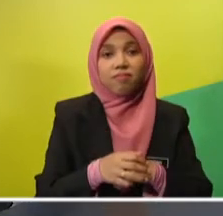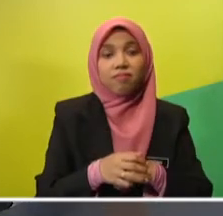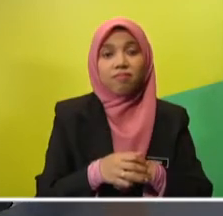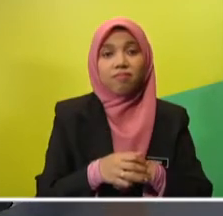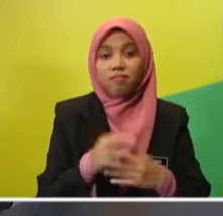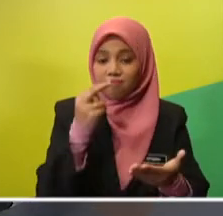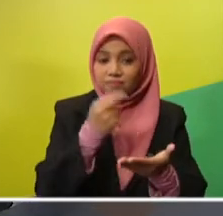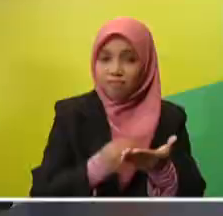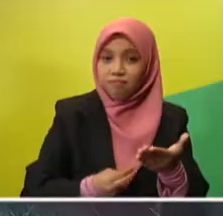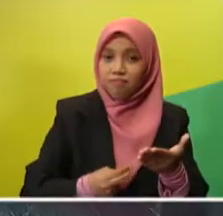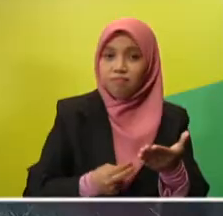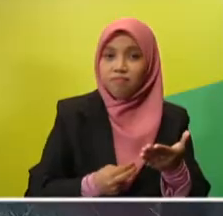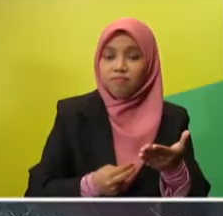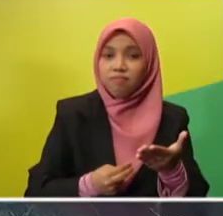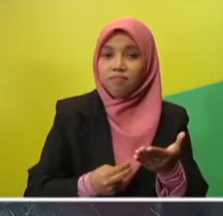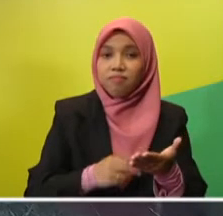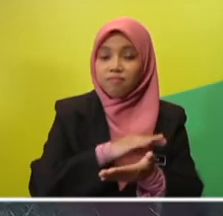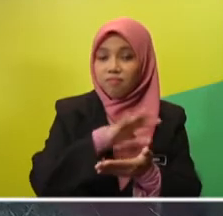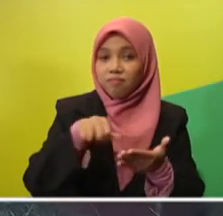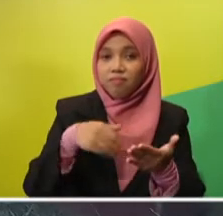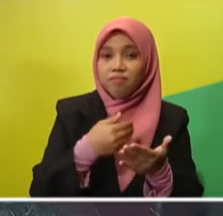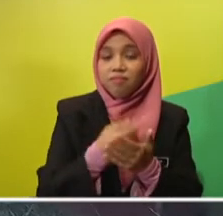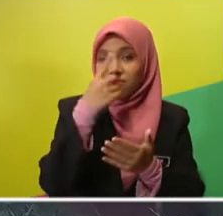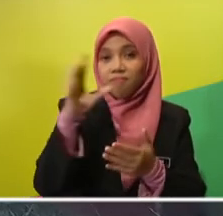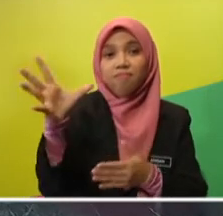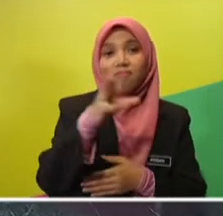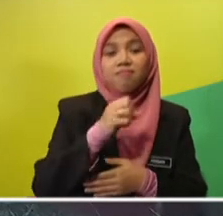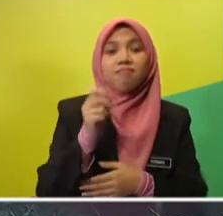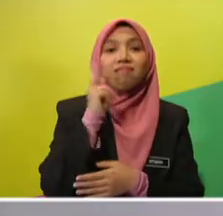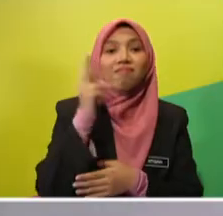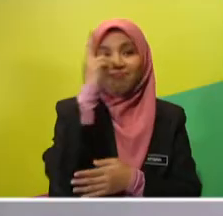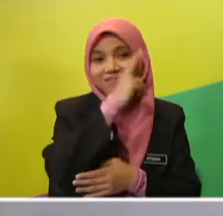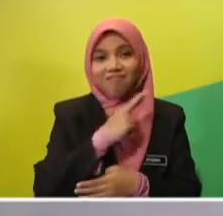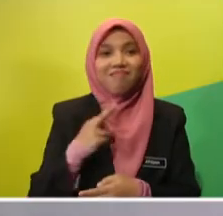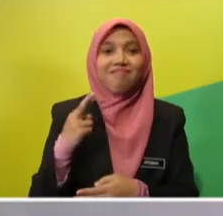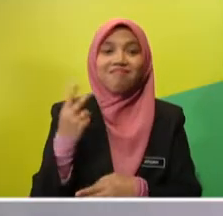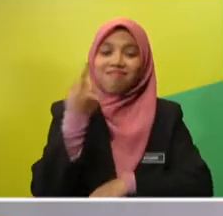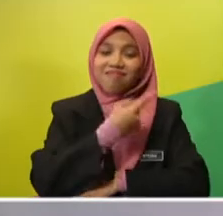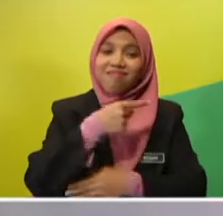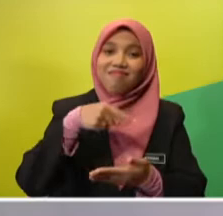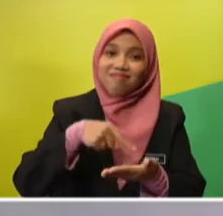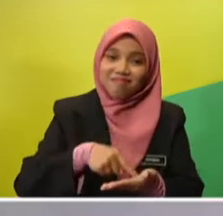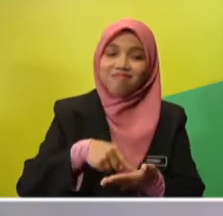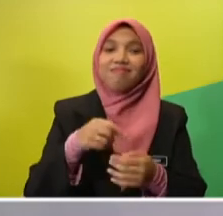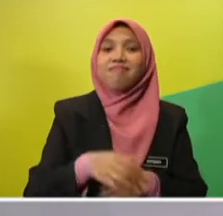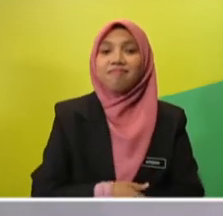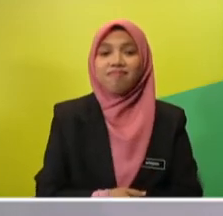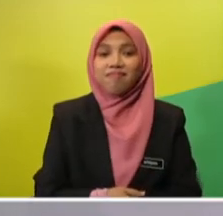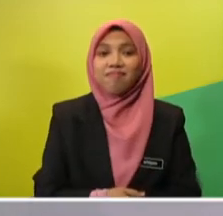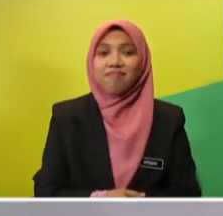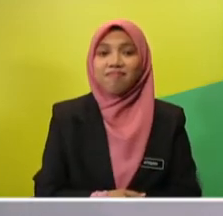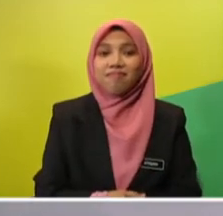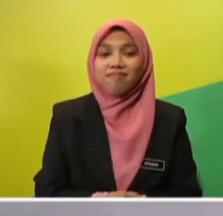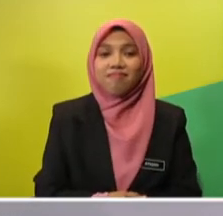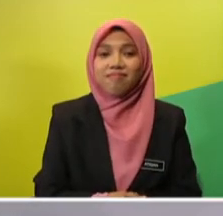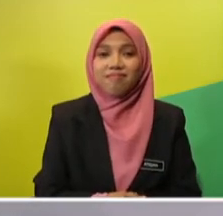penilaian keseluruhan pembelajaran pencapaian Kak Rina hari ini. Oh, jadi cikgu nak menaksir saya lah ni daripada apa